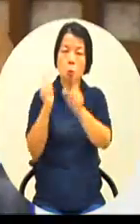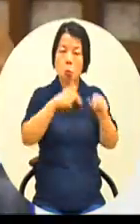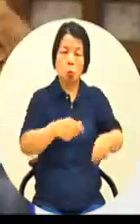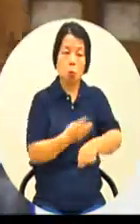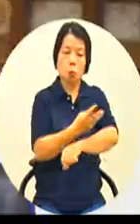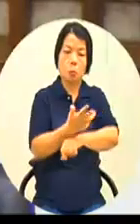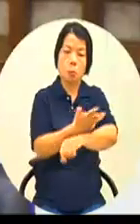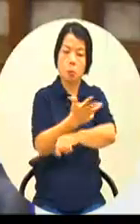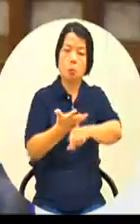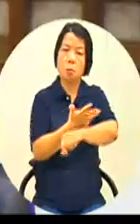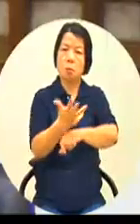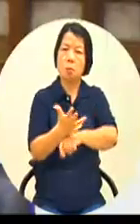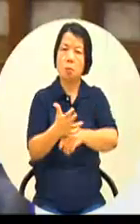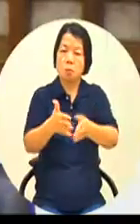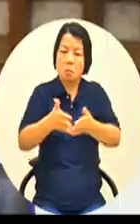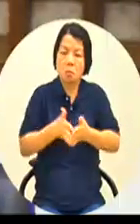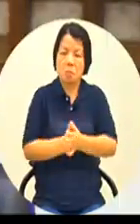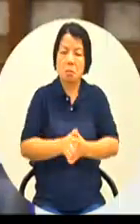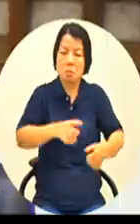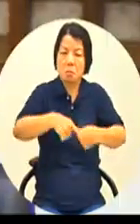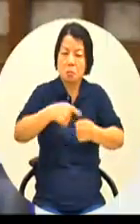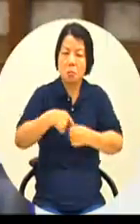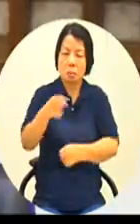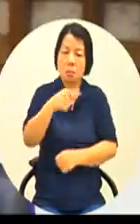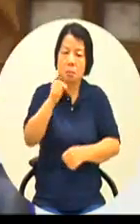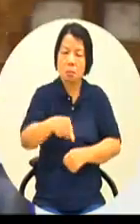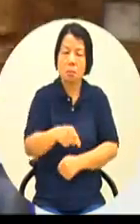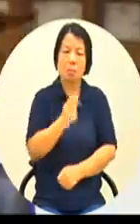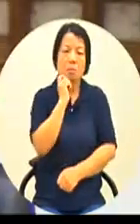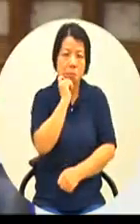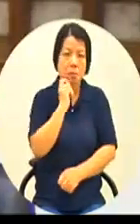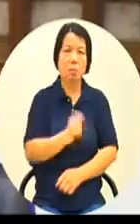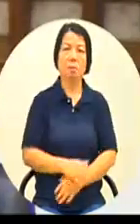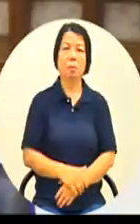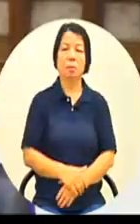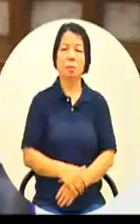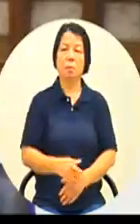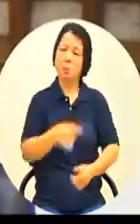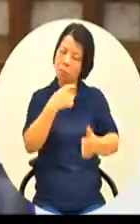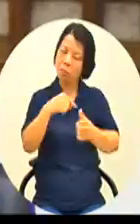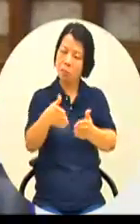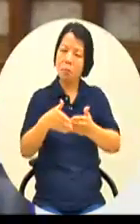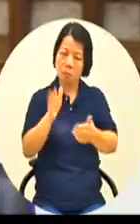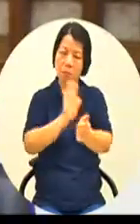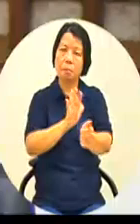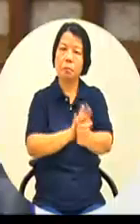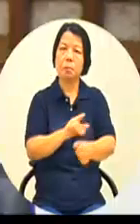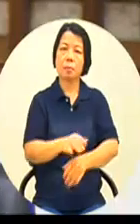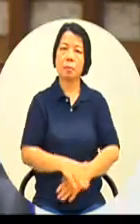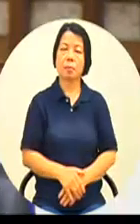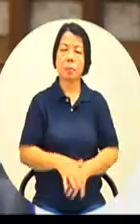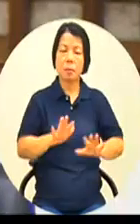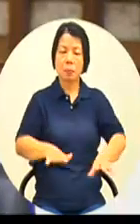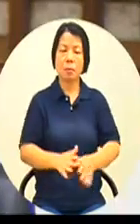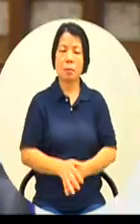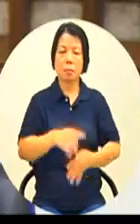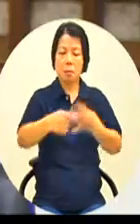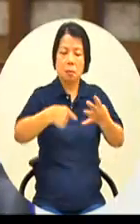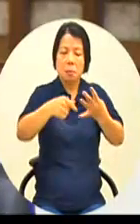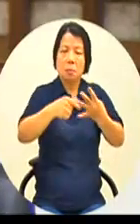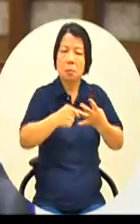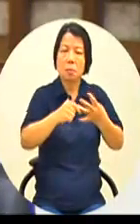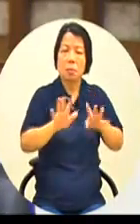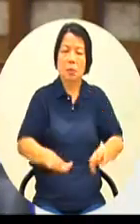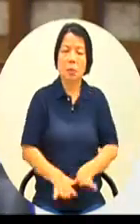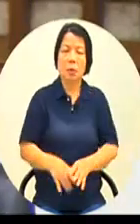无算啊，第一千块都拼未开啦，这爱来甲辅导咧，即嘛。像即马秋天，那去是三十外度